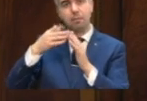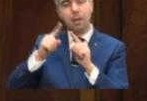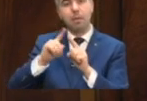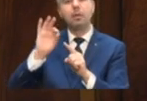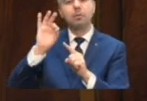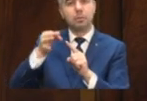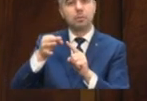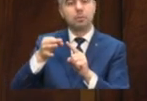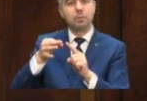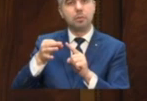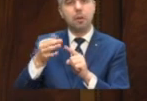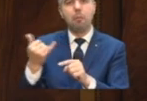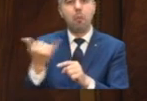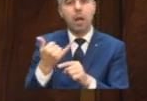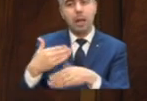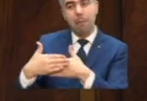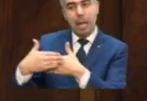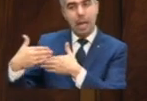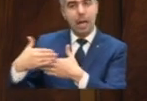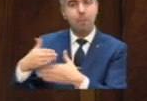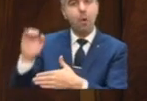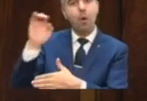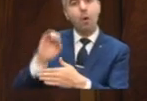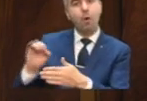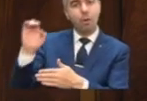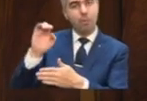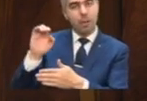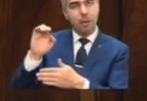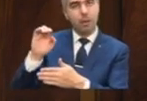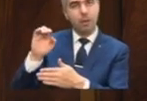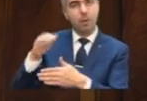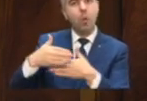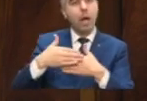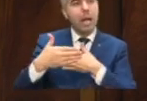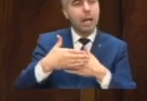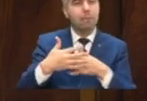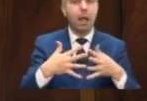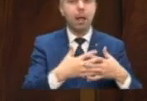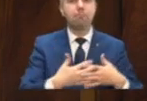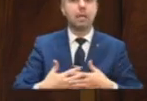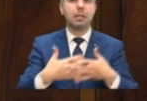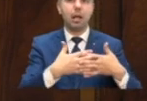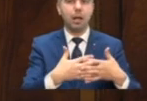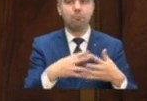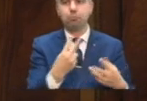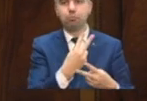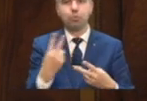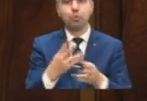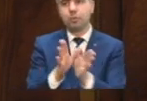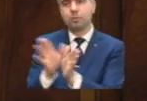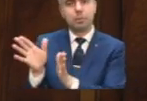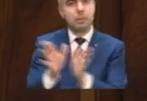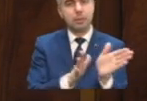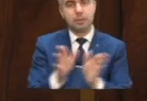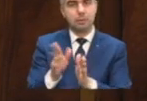لهم لأن قراب لأوروبا وبالأخص بالنسبة لأوروبا ويمكن حتى لأمريكا، ونظرا أن عندنا